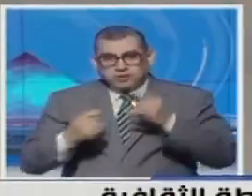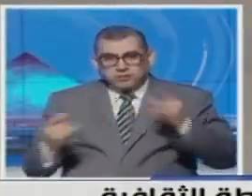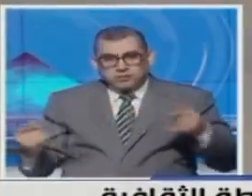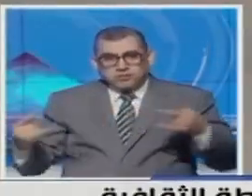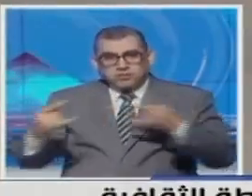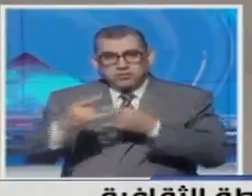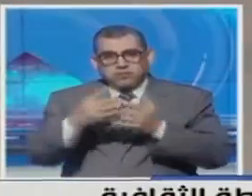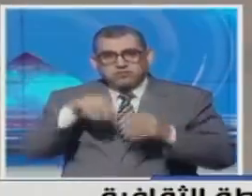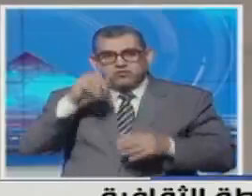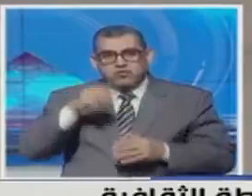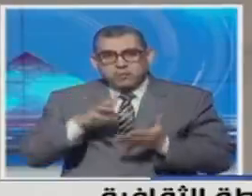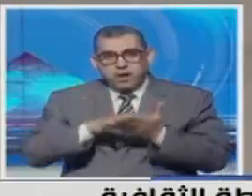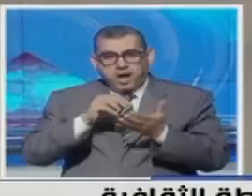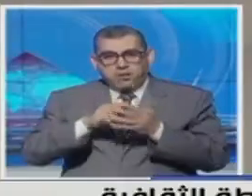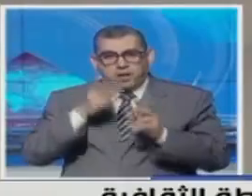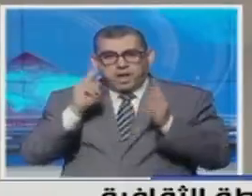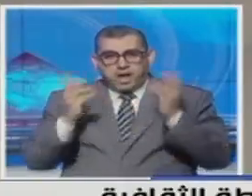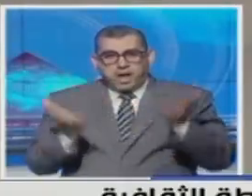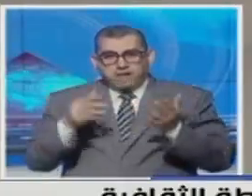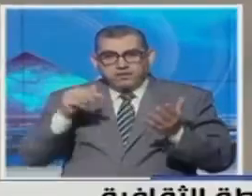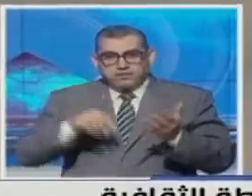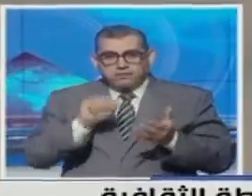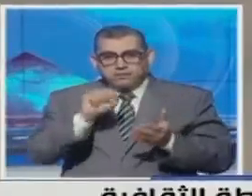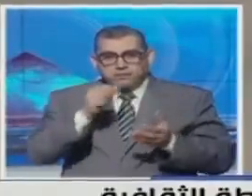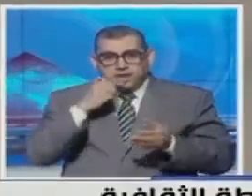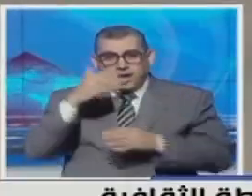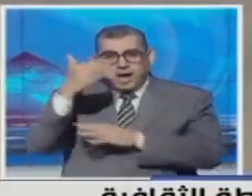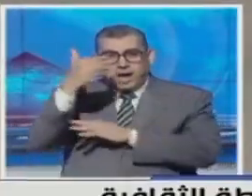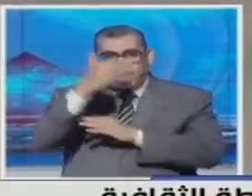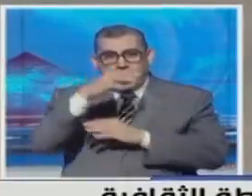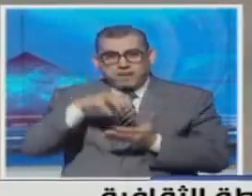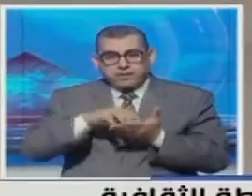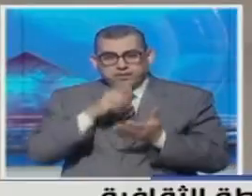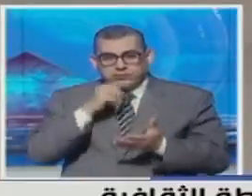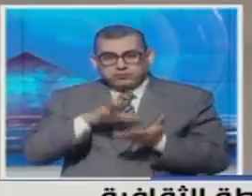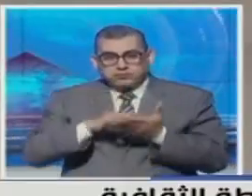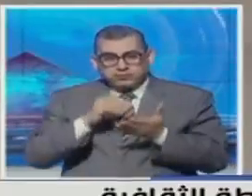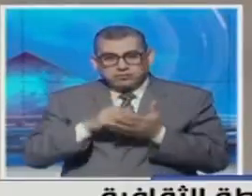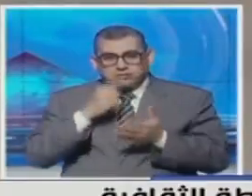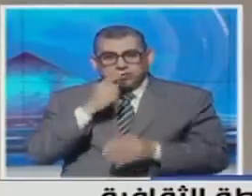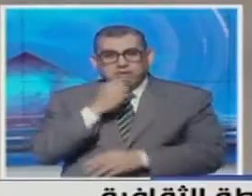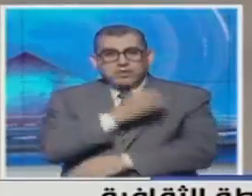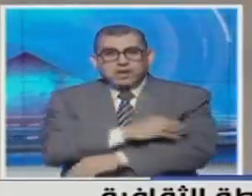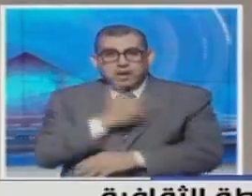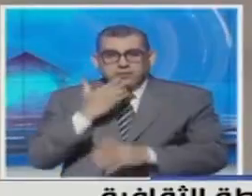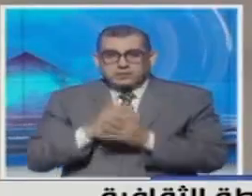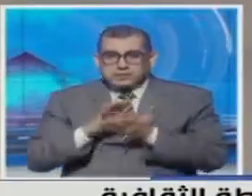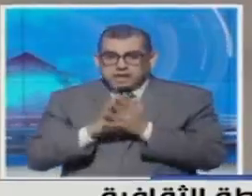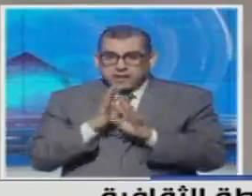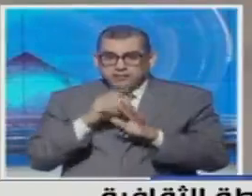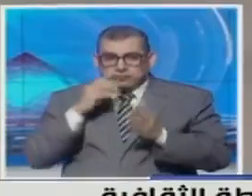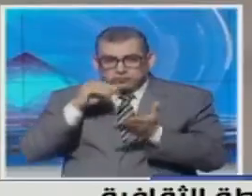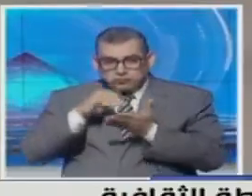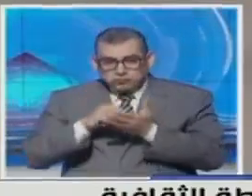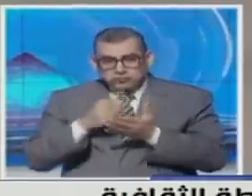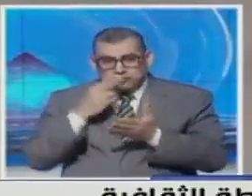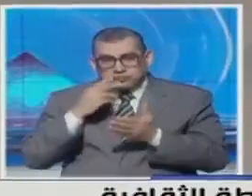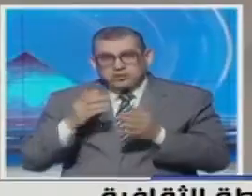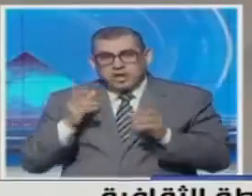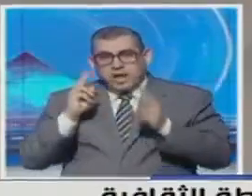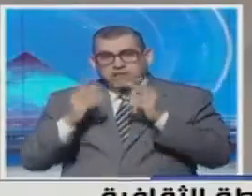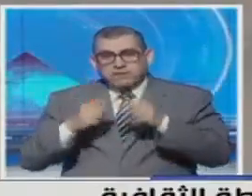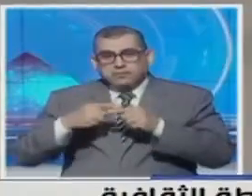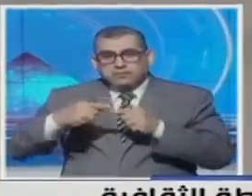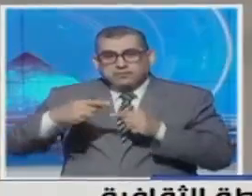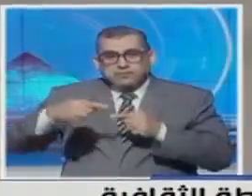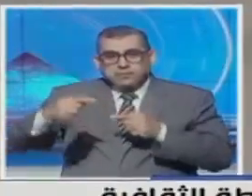هذا اليوم أولى الحفلات المخصصة لمدينة العالمين كيوم استثنائي وكيوم نستهل به بقية الحفلات